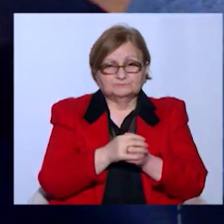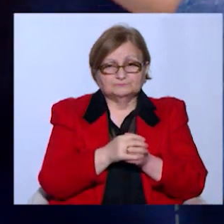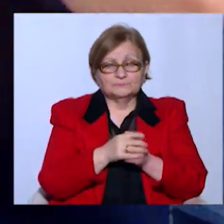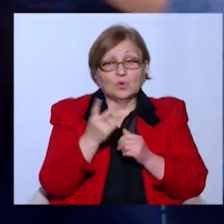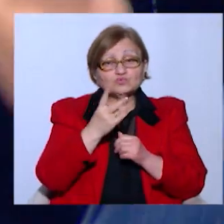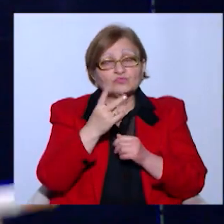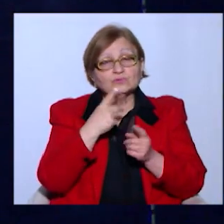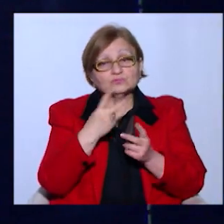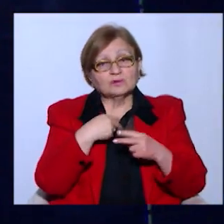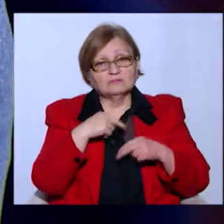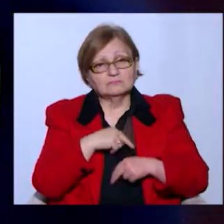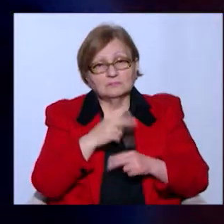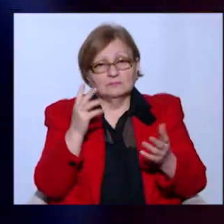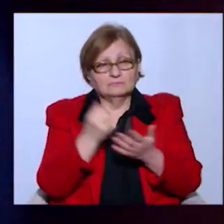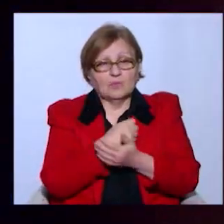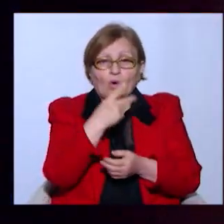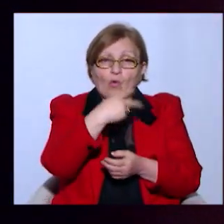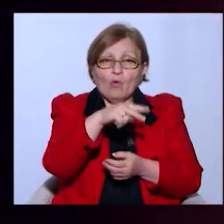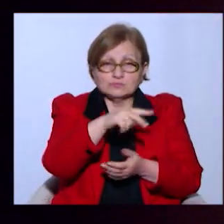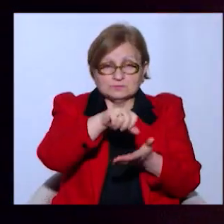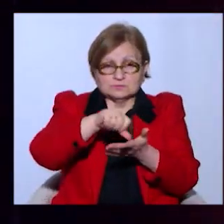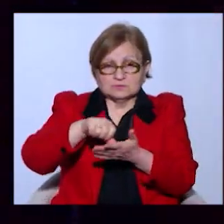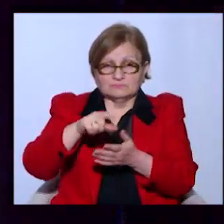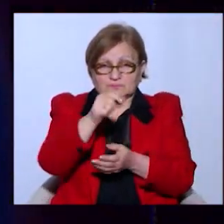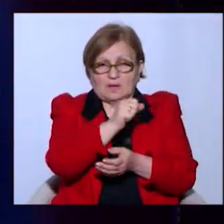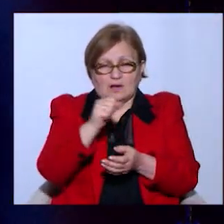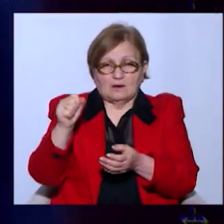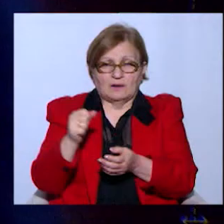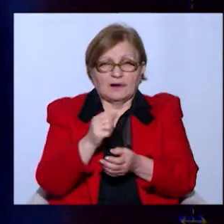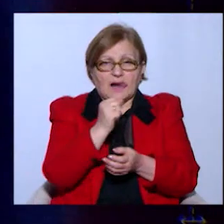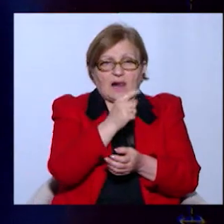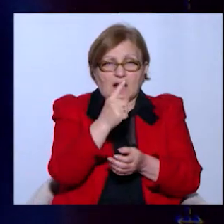უნდა ვიპოვოთ 20 წევრის ჯამი. ანუ